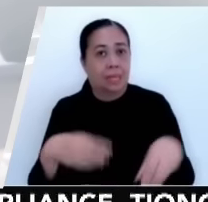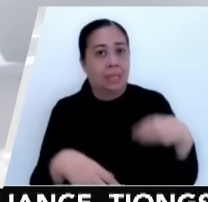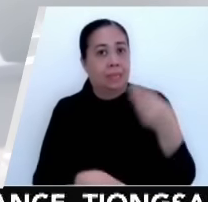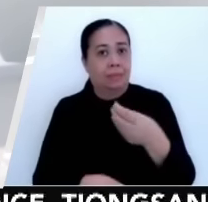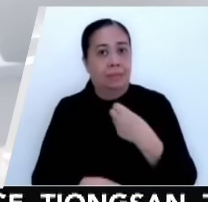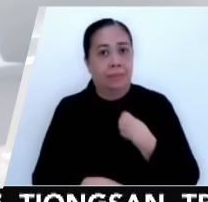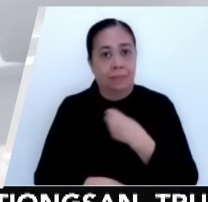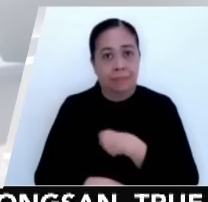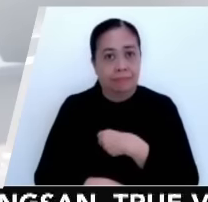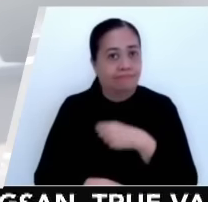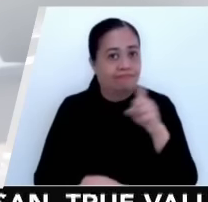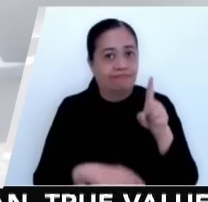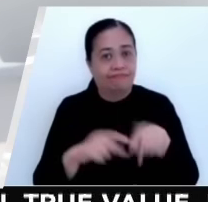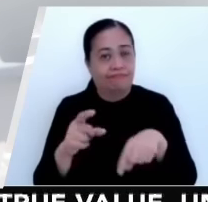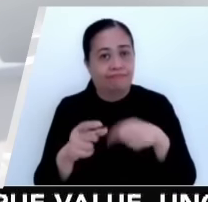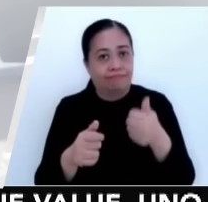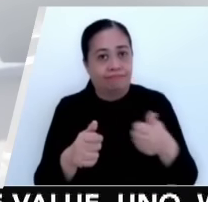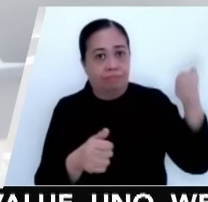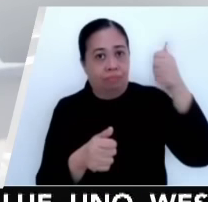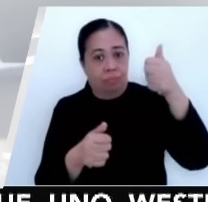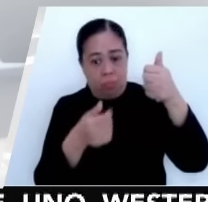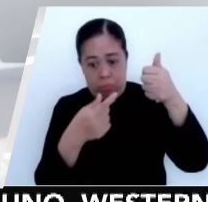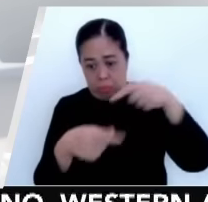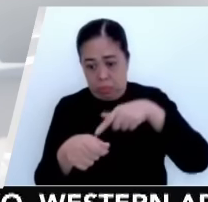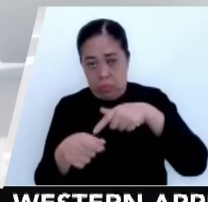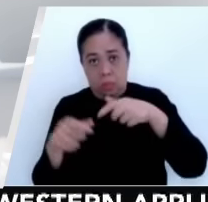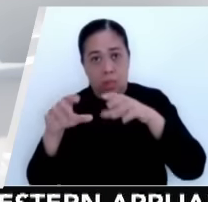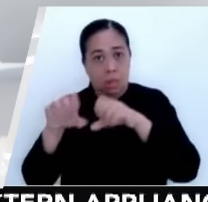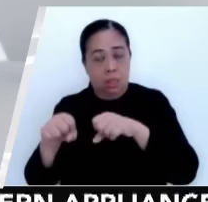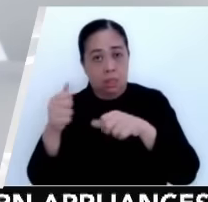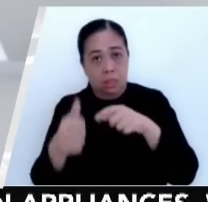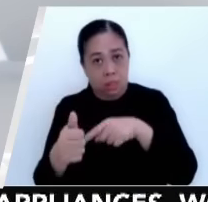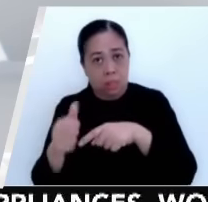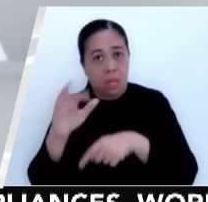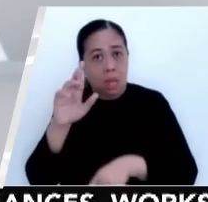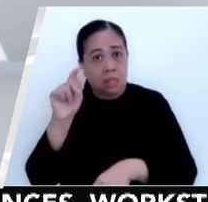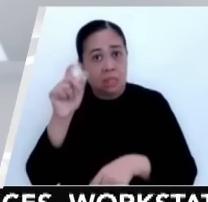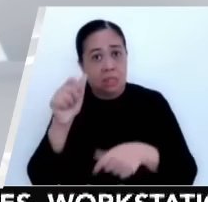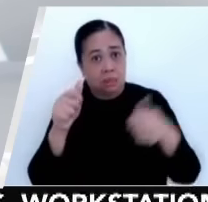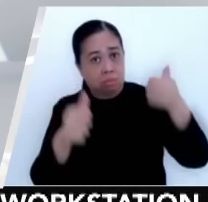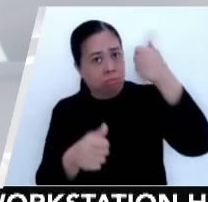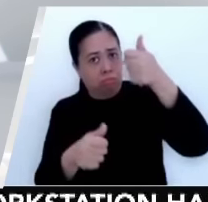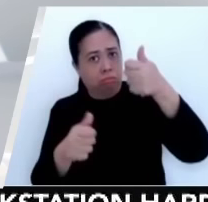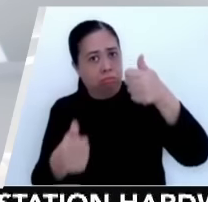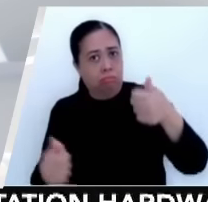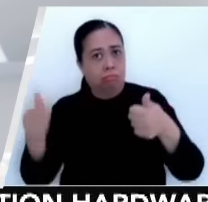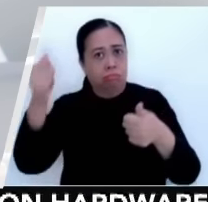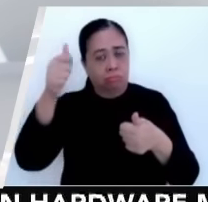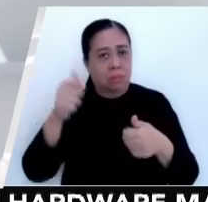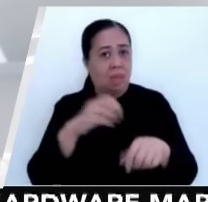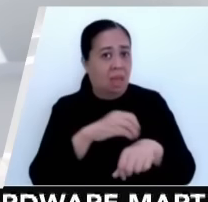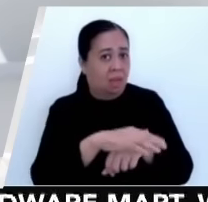be superior to the warrant of arrest issued by the RTC. Kaya nga ang advice ko lang sa